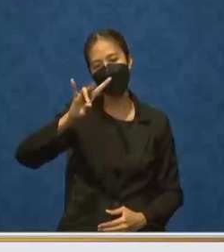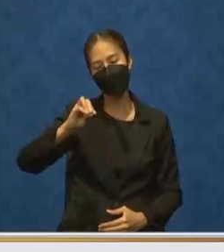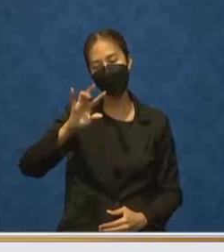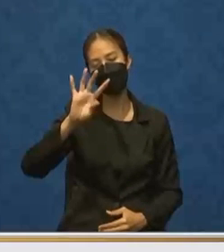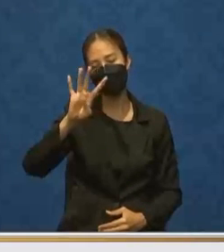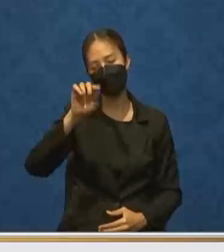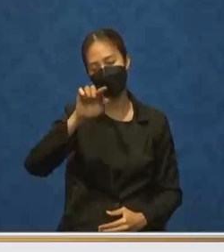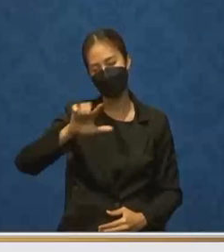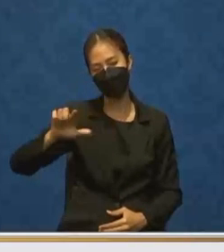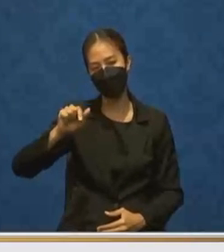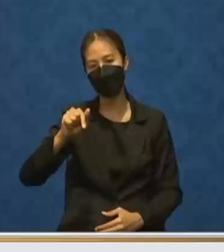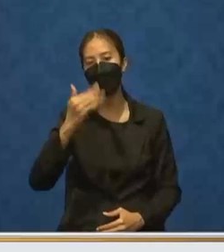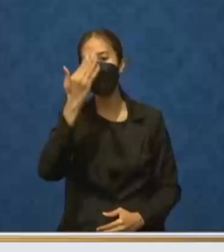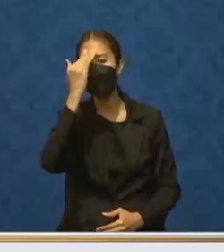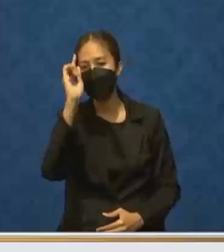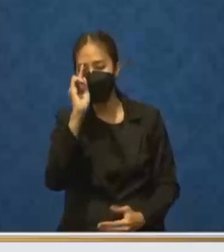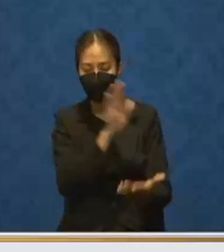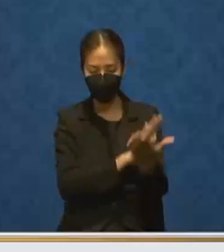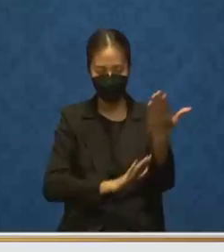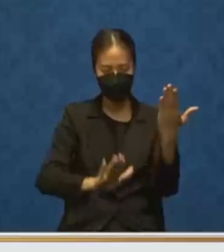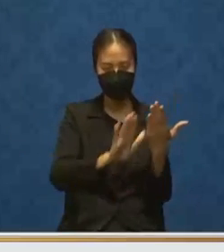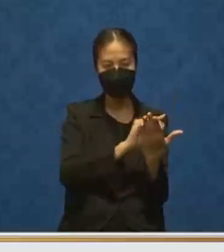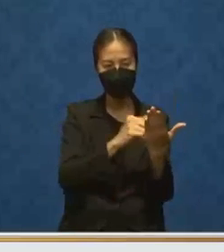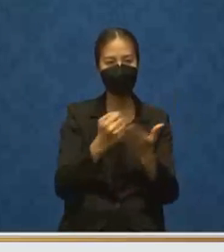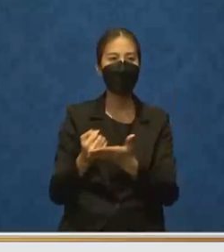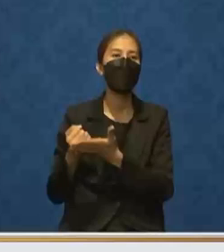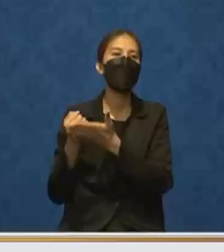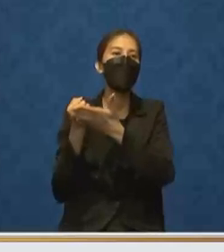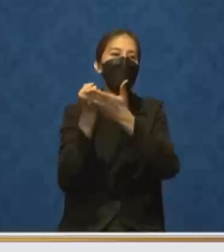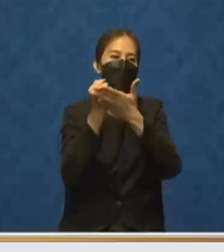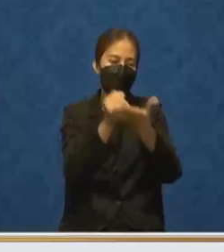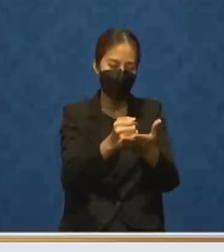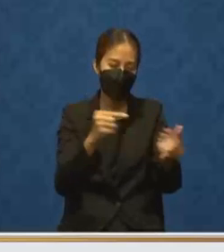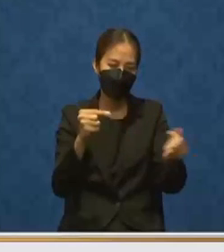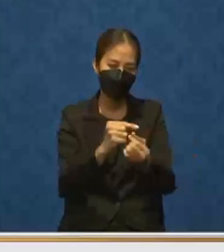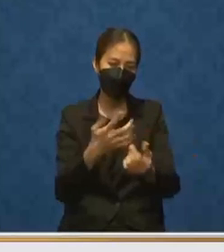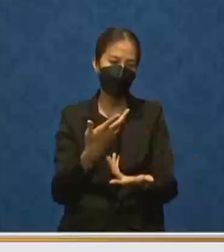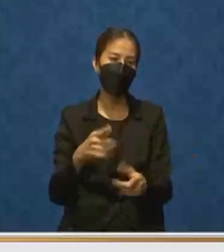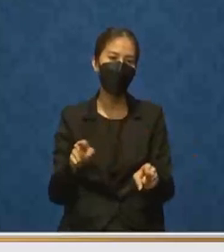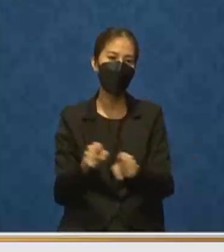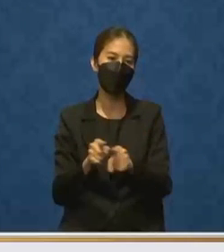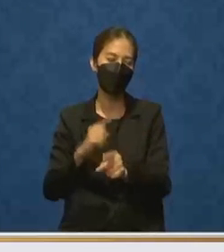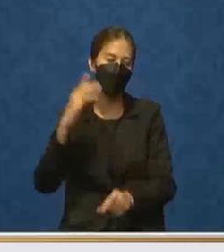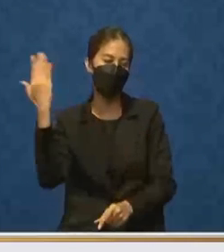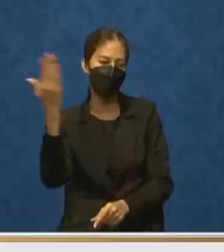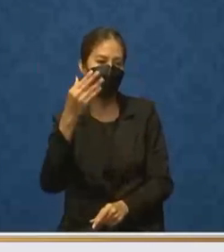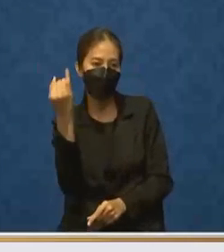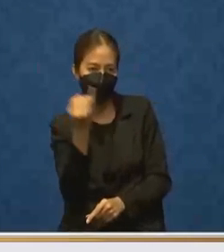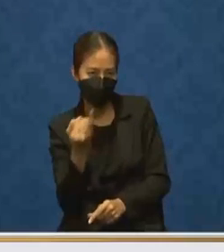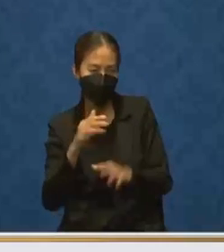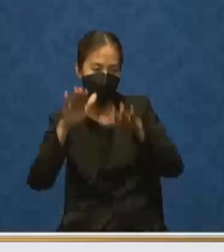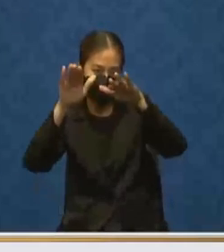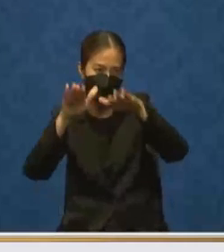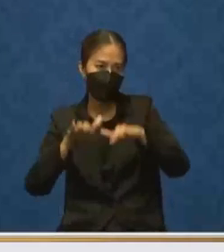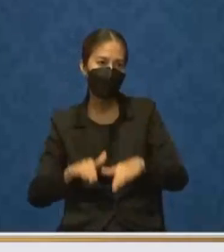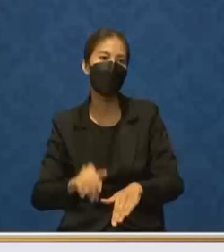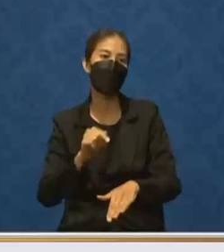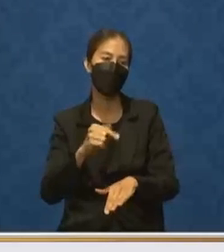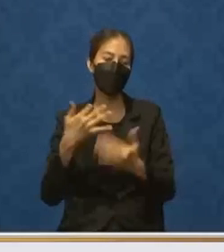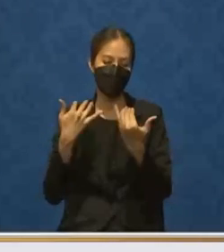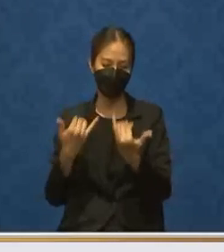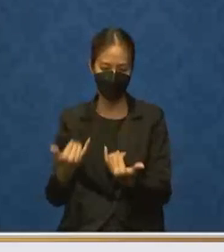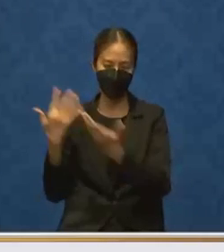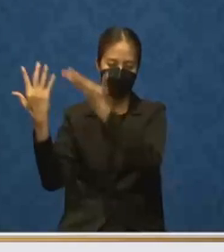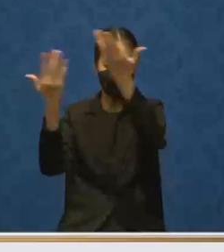1,574.8 ล้านบาทเพื่อให้ประเทศสามารถลดการปล่อยก๊าซเรือนกระจกและลดผลกระทบจากภัยธรรมชาติและการเปลี่ยนแปลงสภาพภูมิอากา